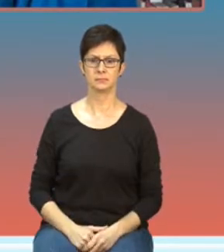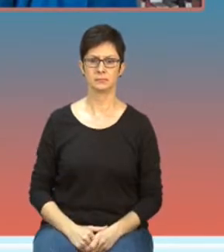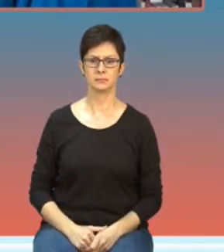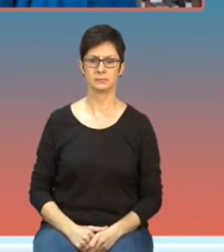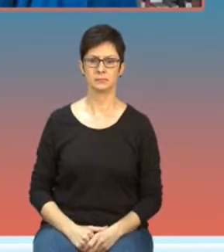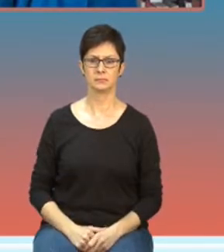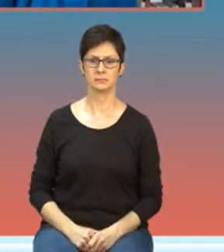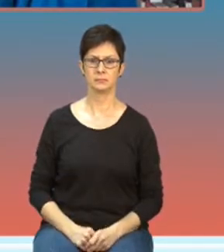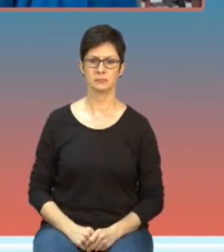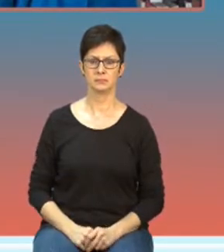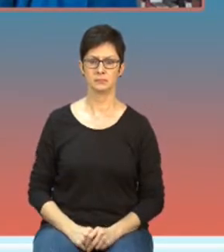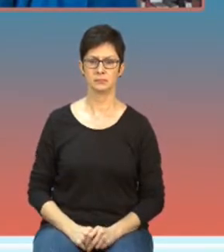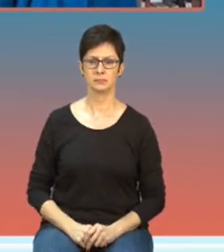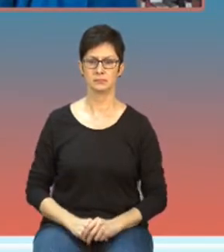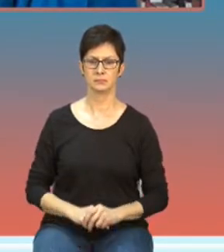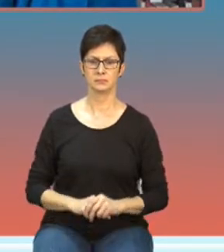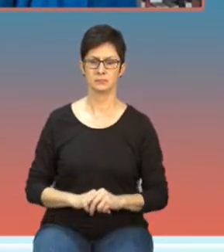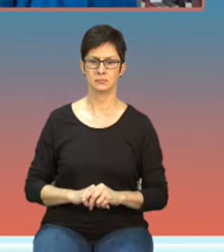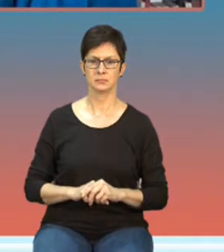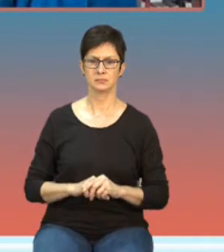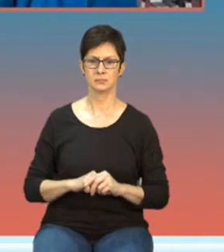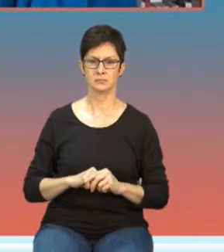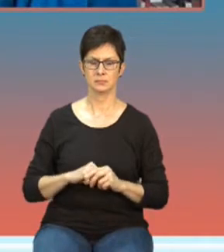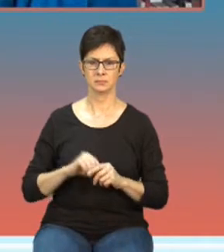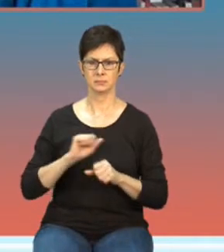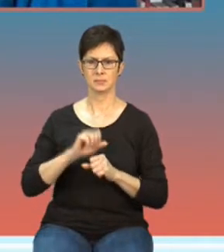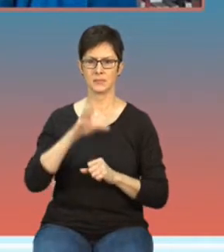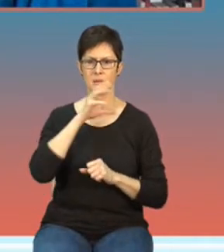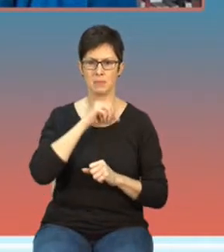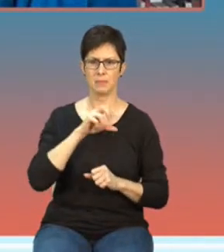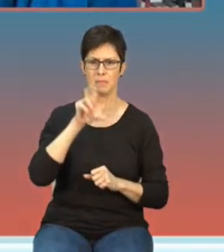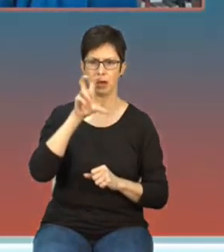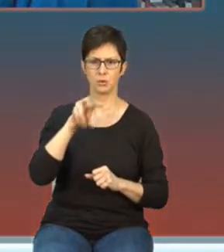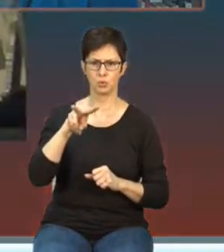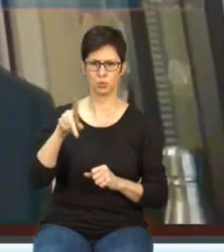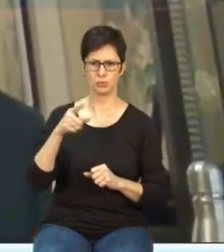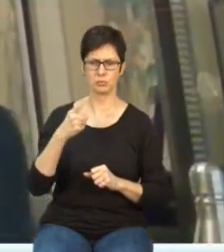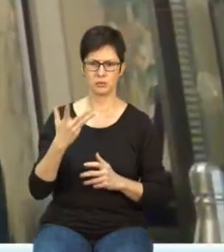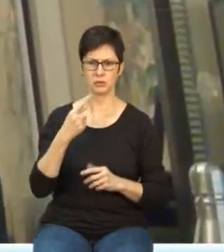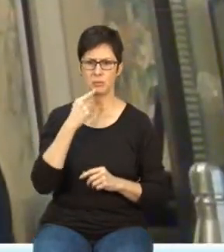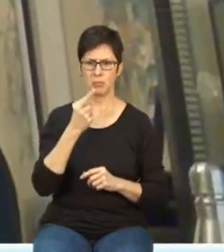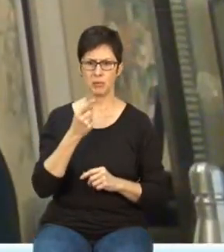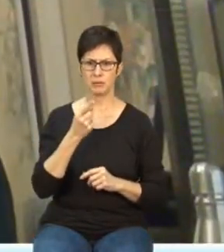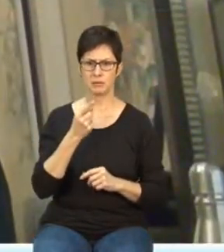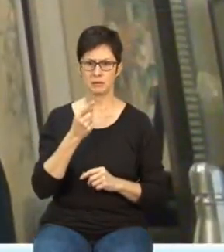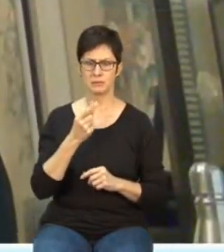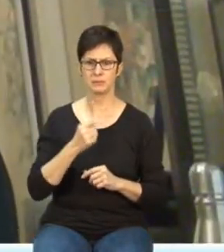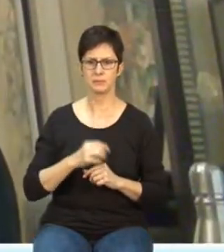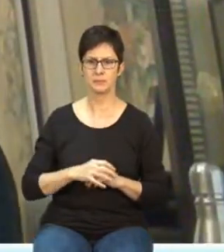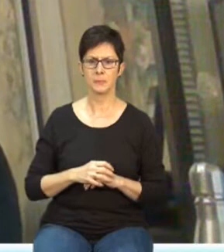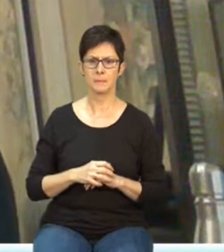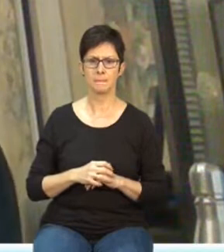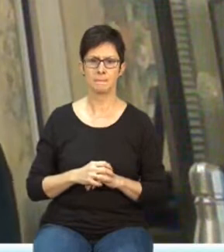ich pan czuł się zgłaszał do odpowiedzi Czy mnie słychać